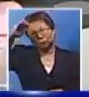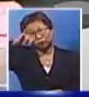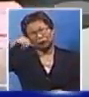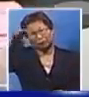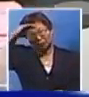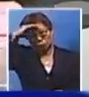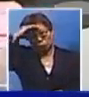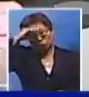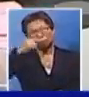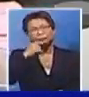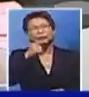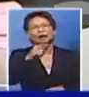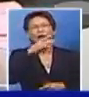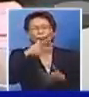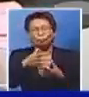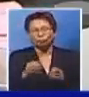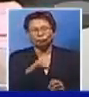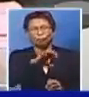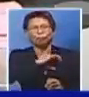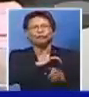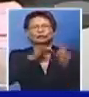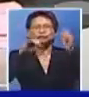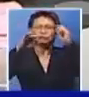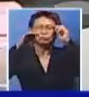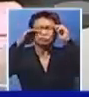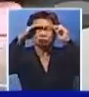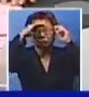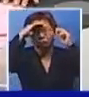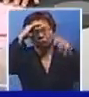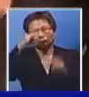Jabatan Siasatan Jenayah Ibu Pejabat Polis Kontijen Johor.